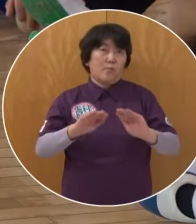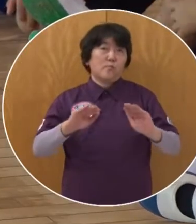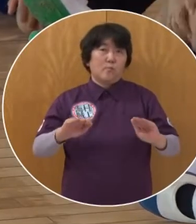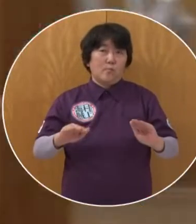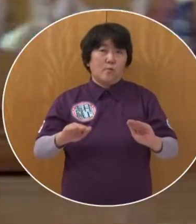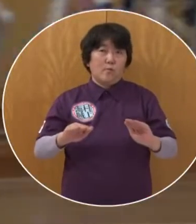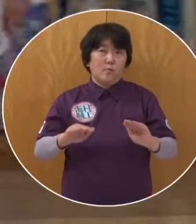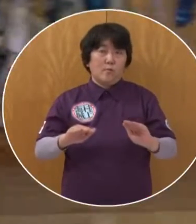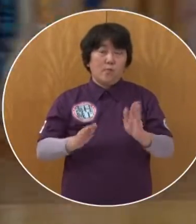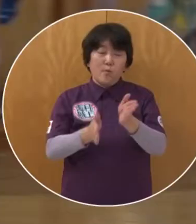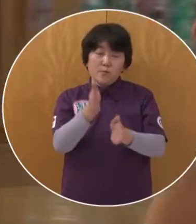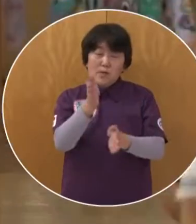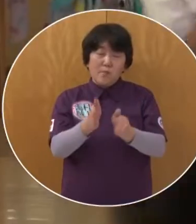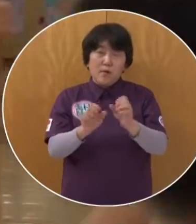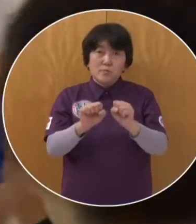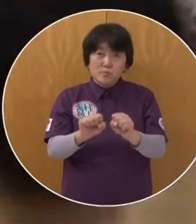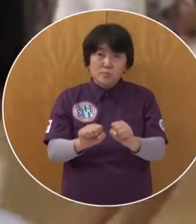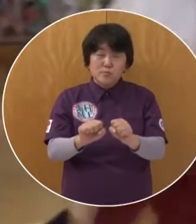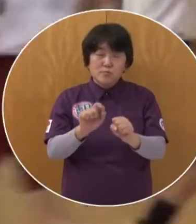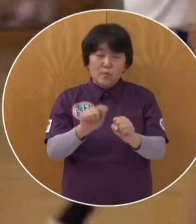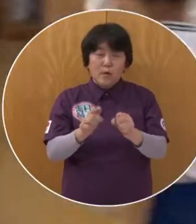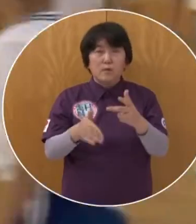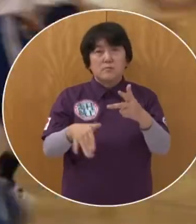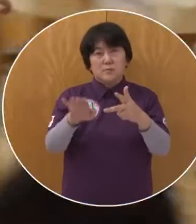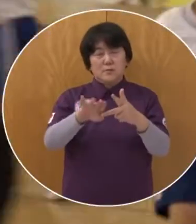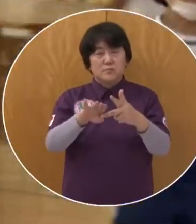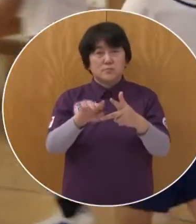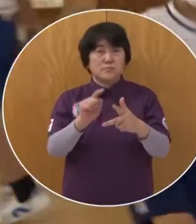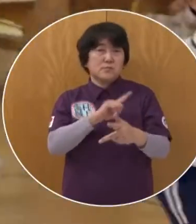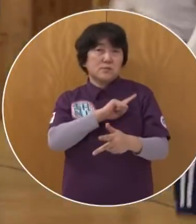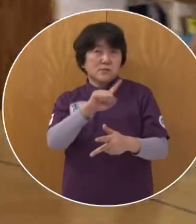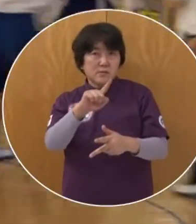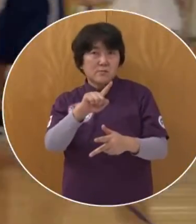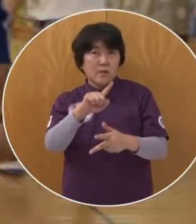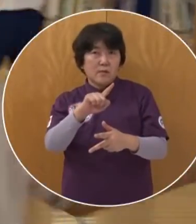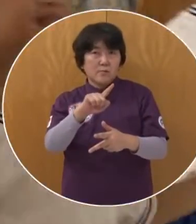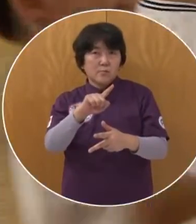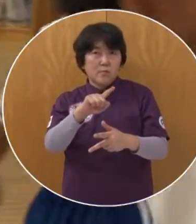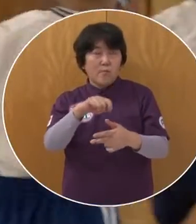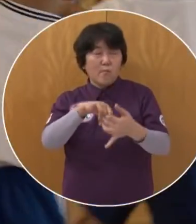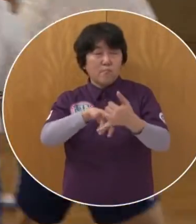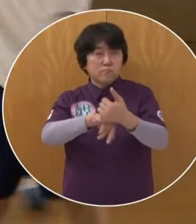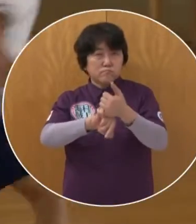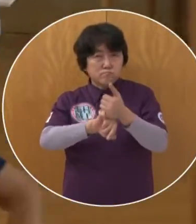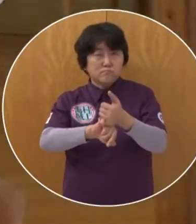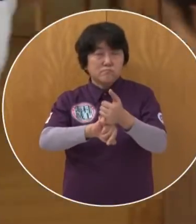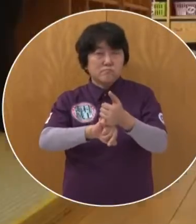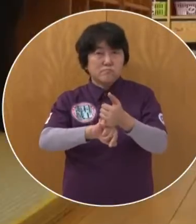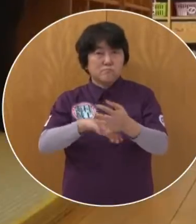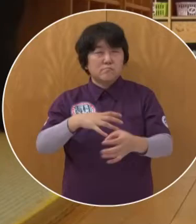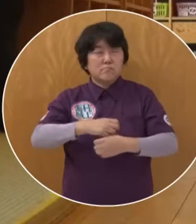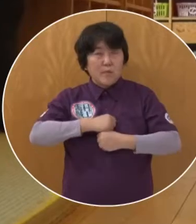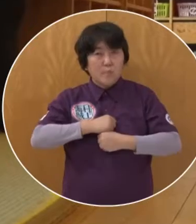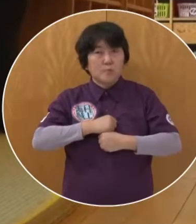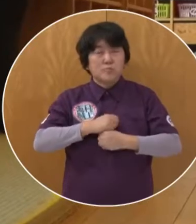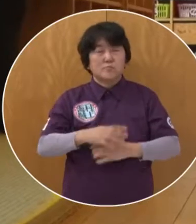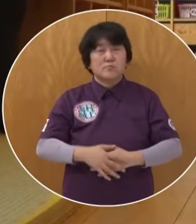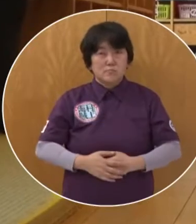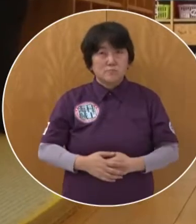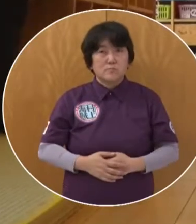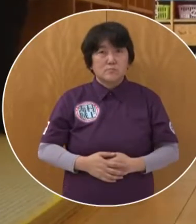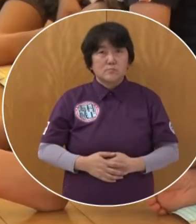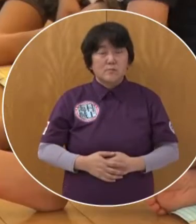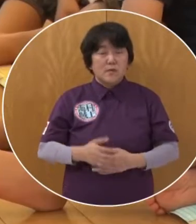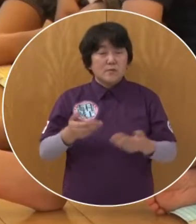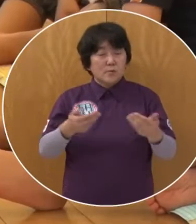さんをお預かりするということが施設の一番のお守りをする約束です。本来はお仕事でお